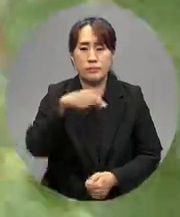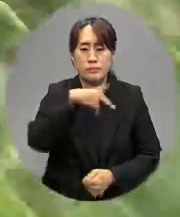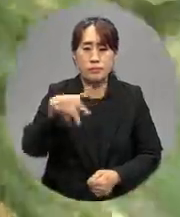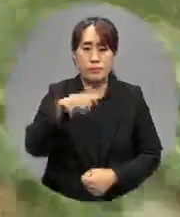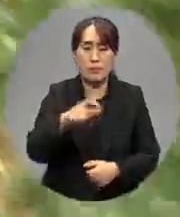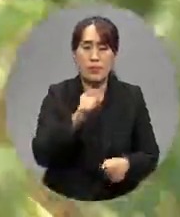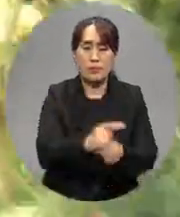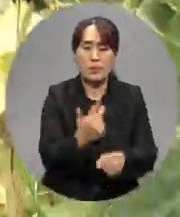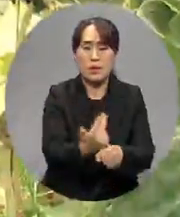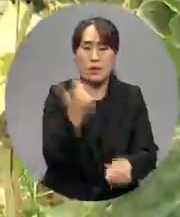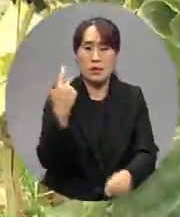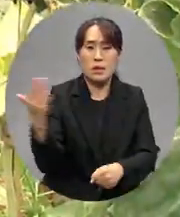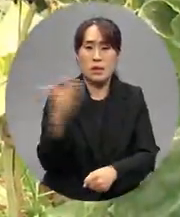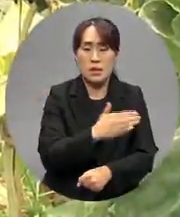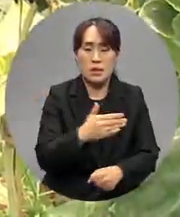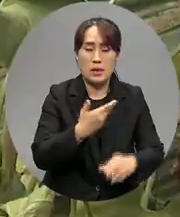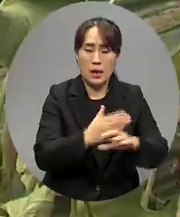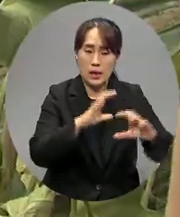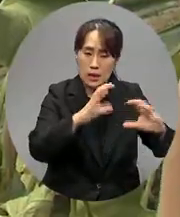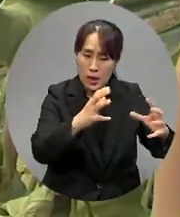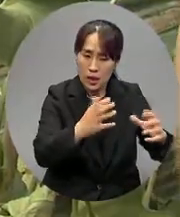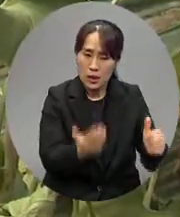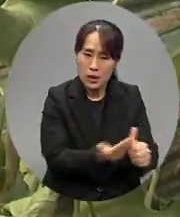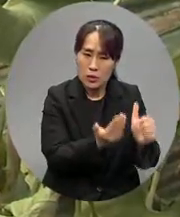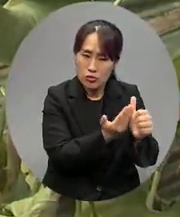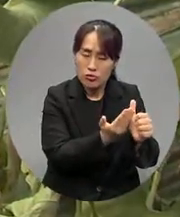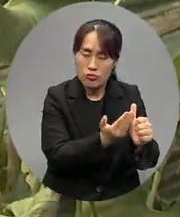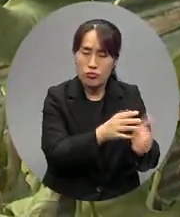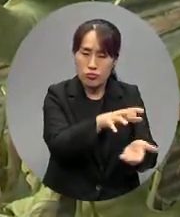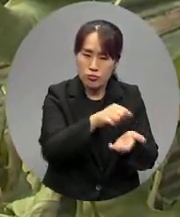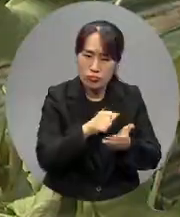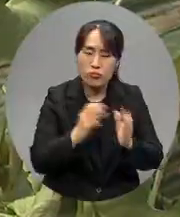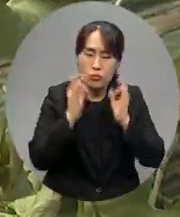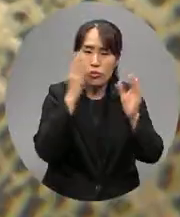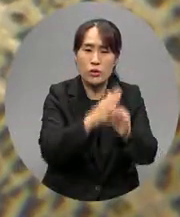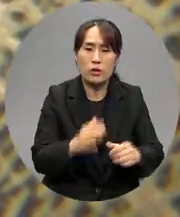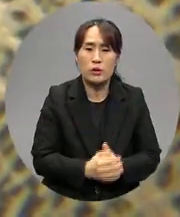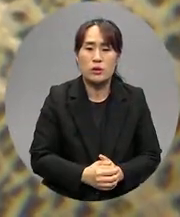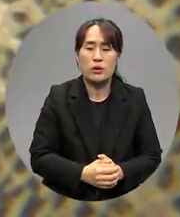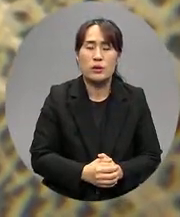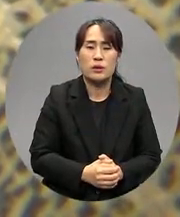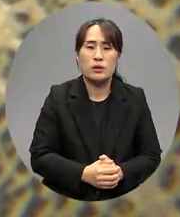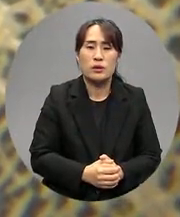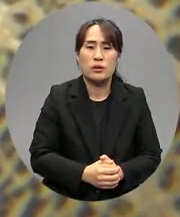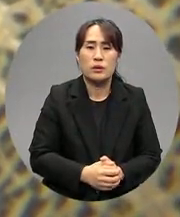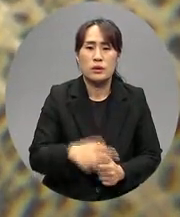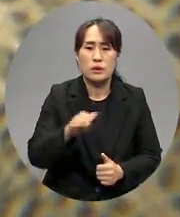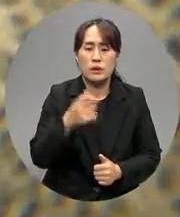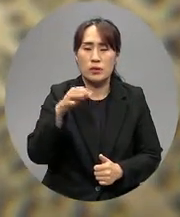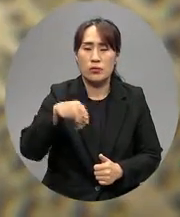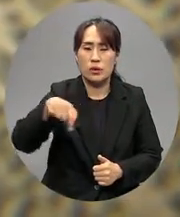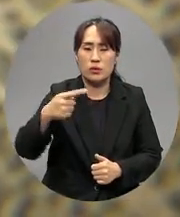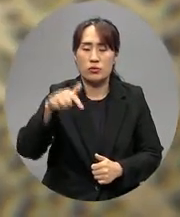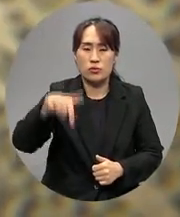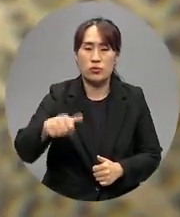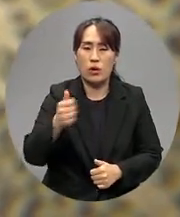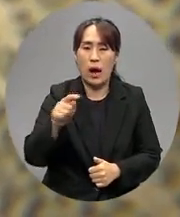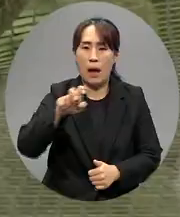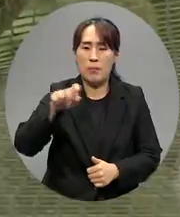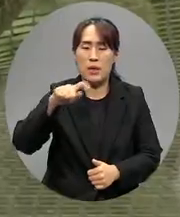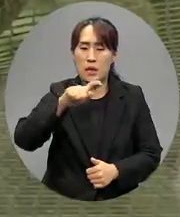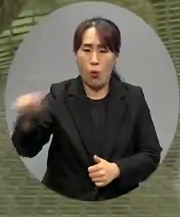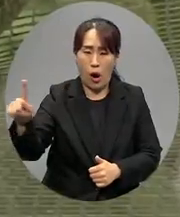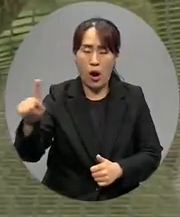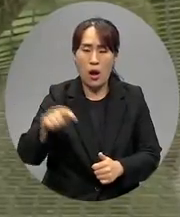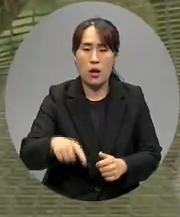제천에서는 이미 7년 전부터 해외 작물 재배가 이루어지고 있습니다. 신장 위구르 하미지구에서 자라는 하미과도